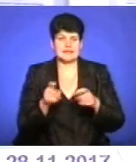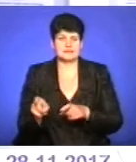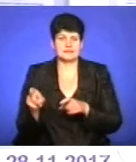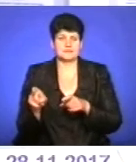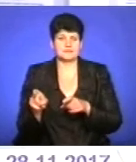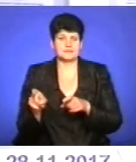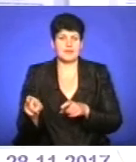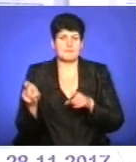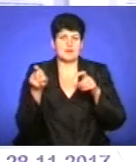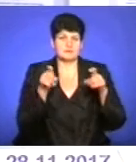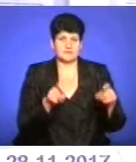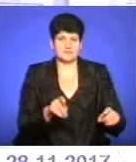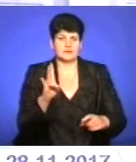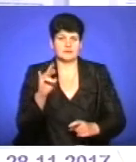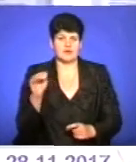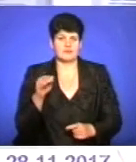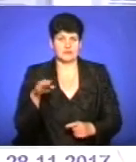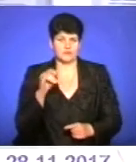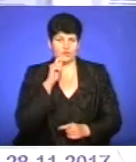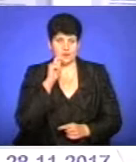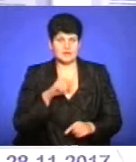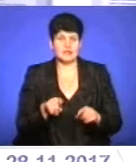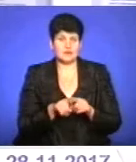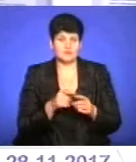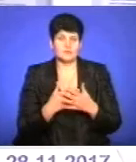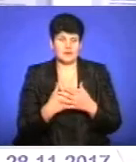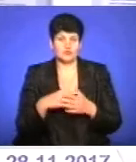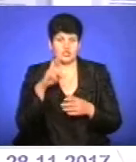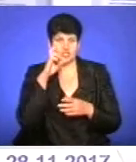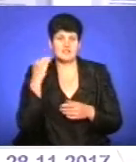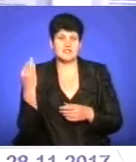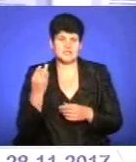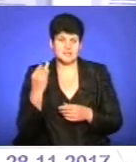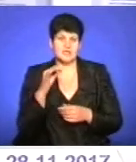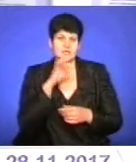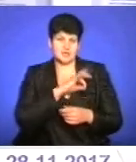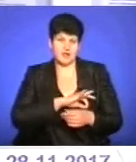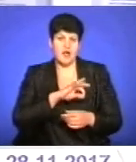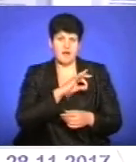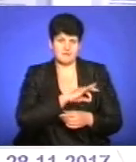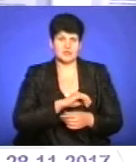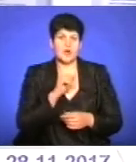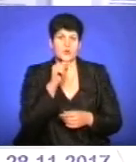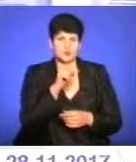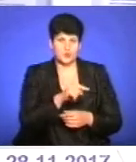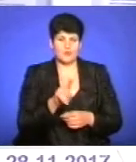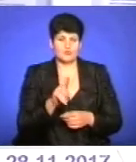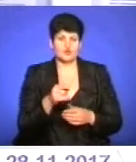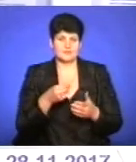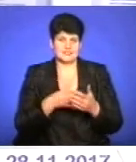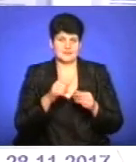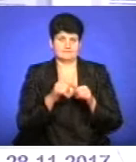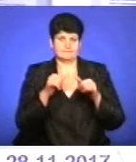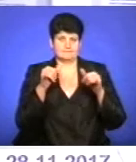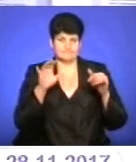на поставку нафти в Україну. Також, мабуть, і держава зацікавлена в тому, що ціни на нафту зростають,